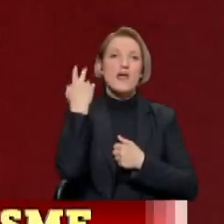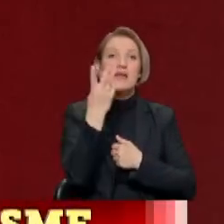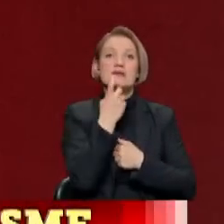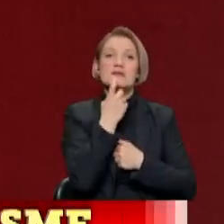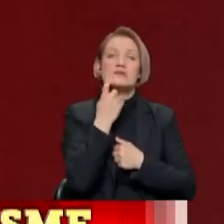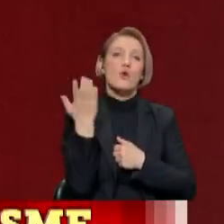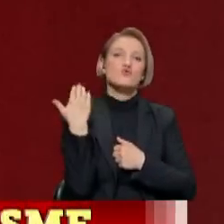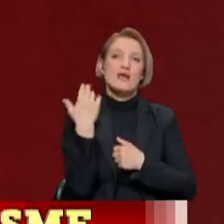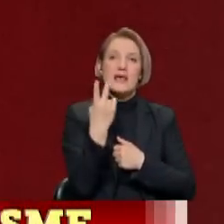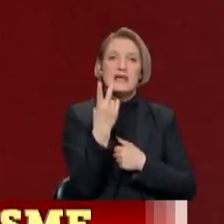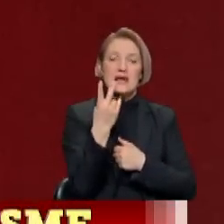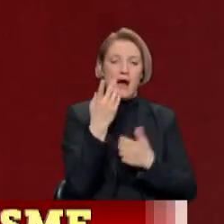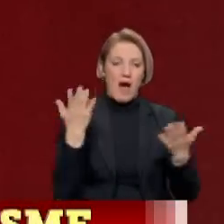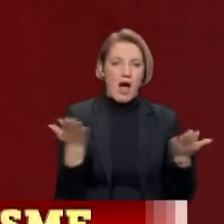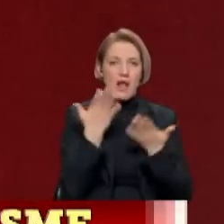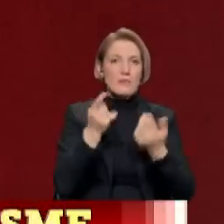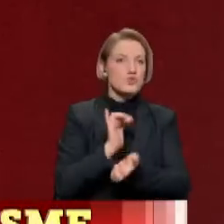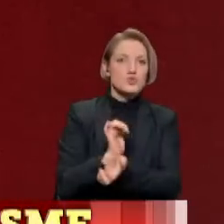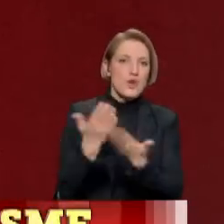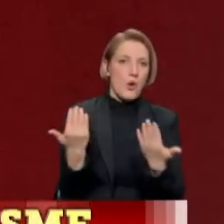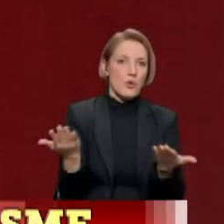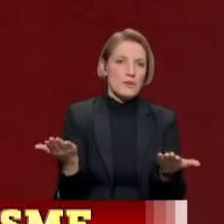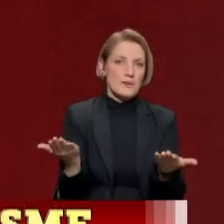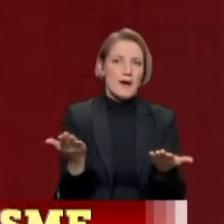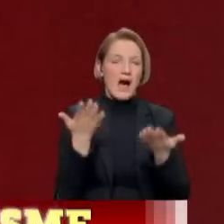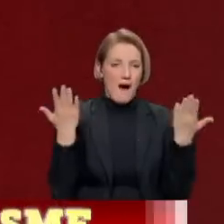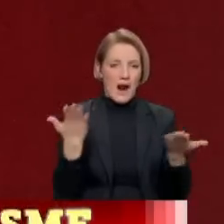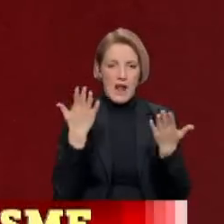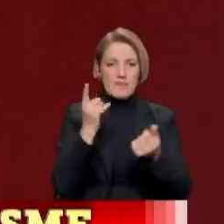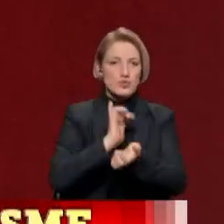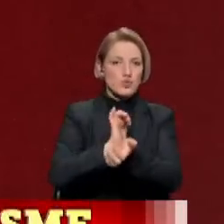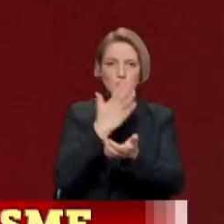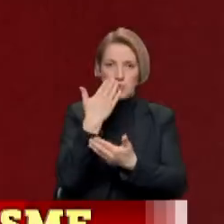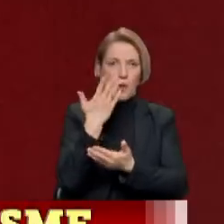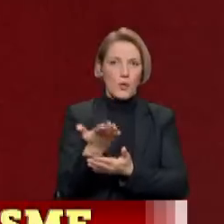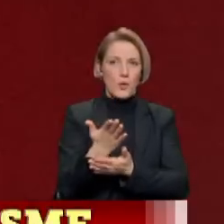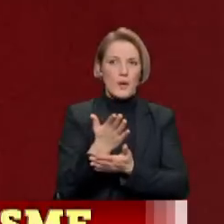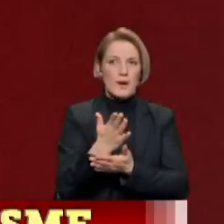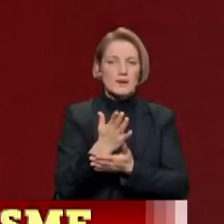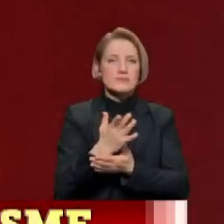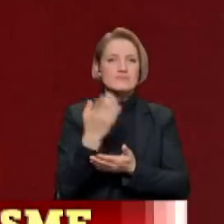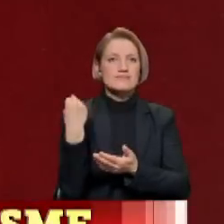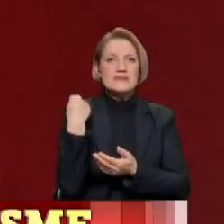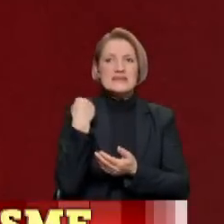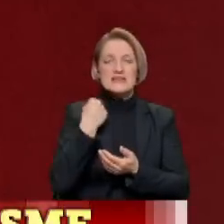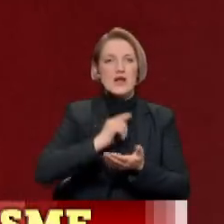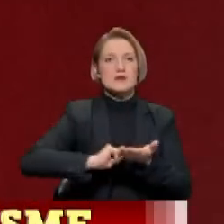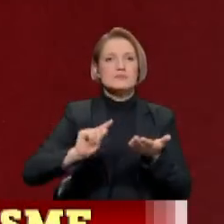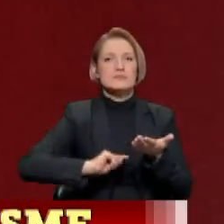2 yıl önce hala bir tutuklu yok. Hala bir tutuklu yok. İddianame daha yeni